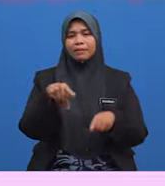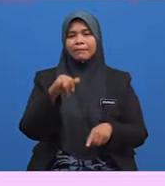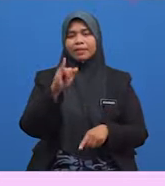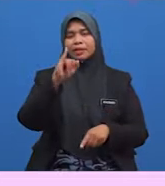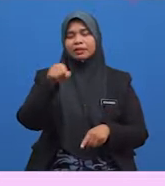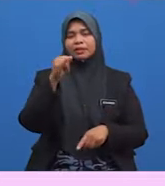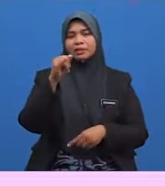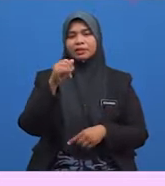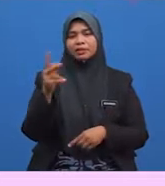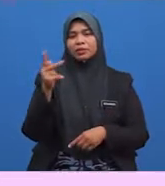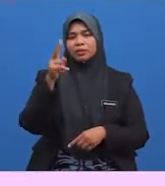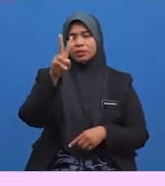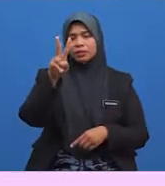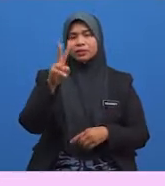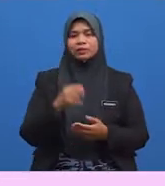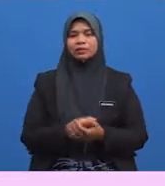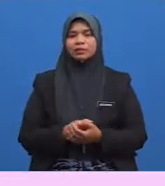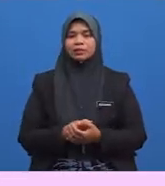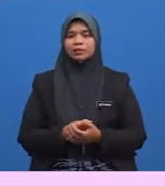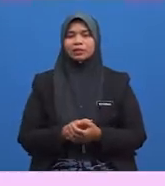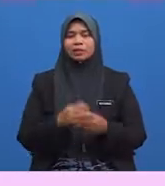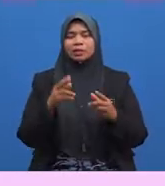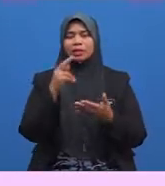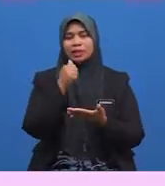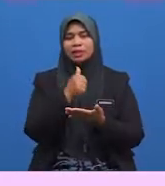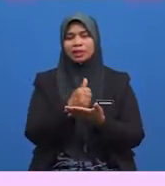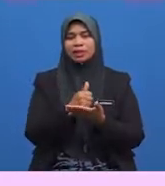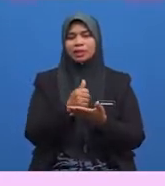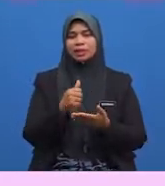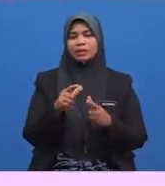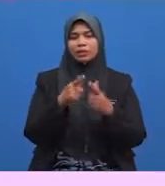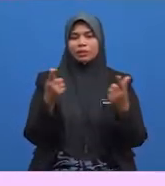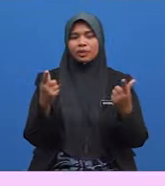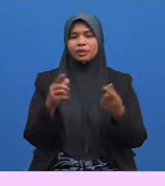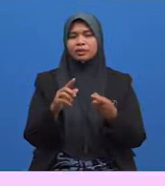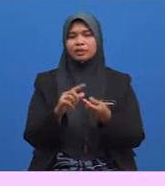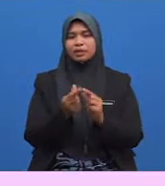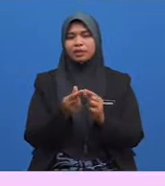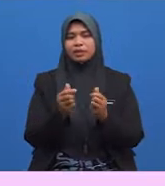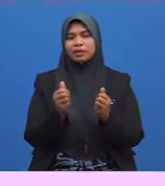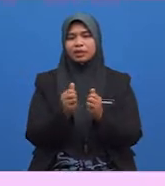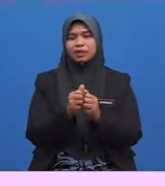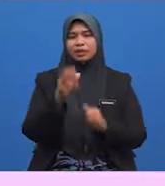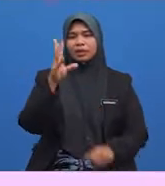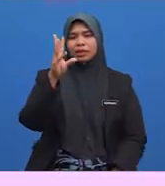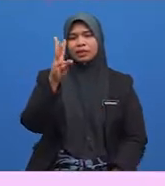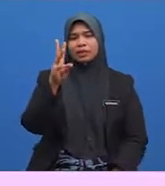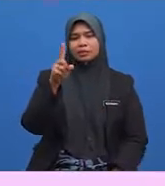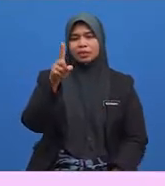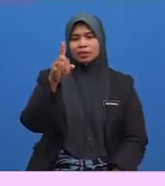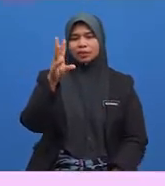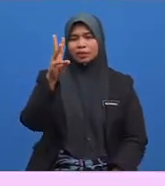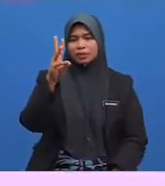pi j kuasa 2. Nilai luas iaitu digantikan dengan